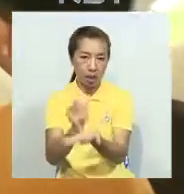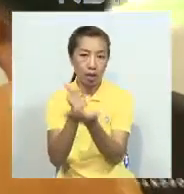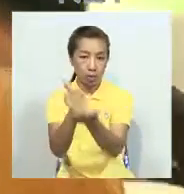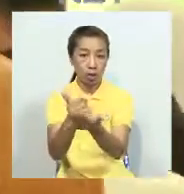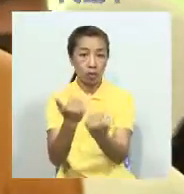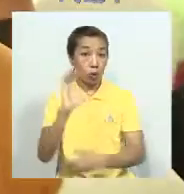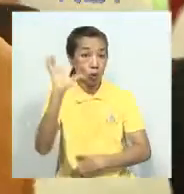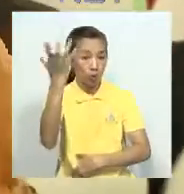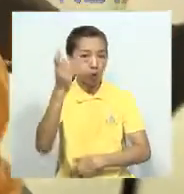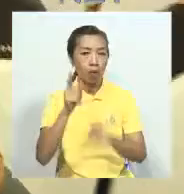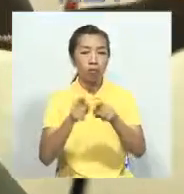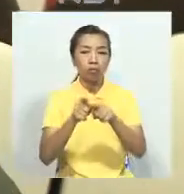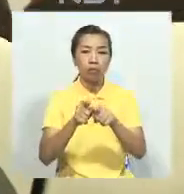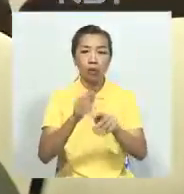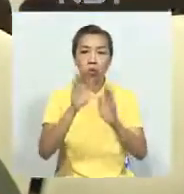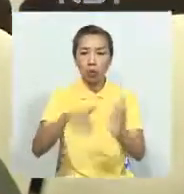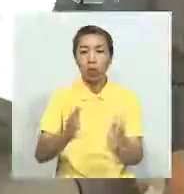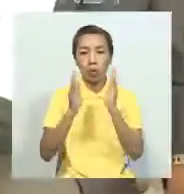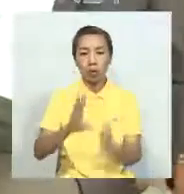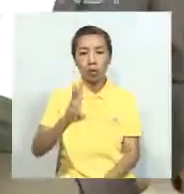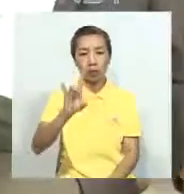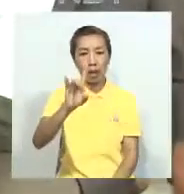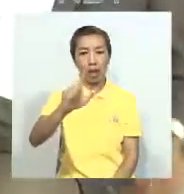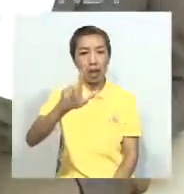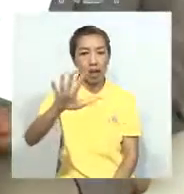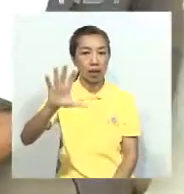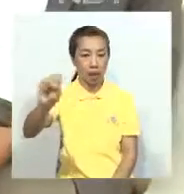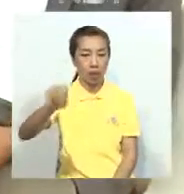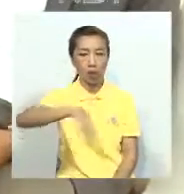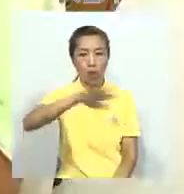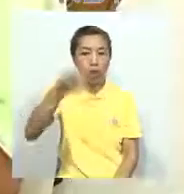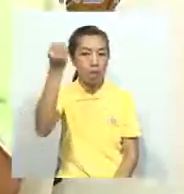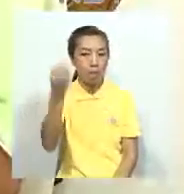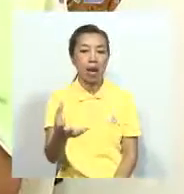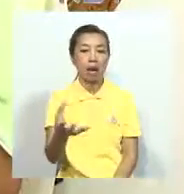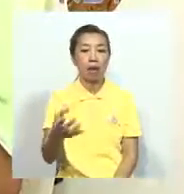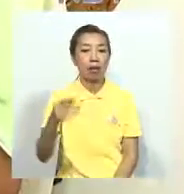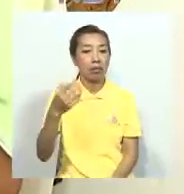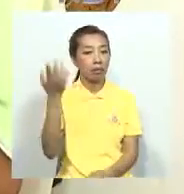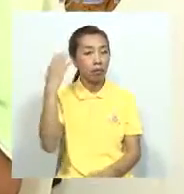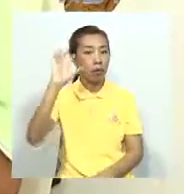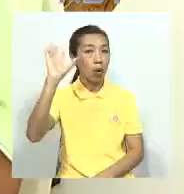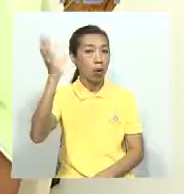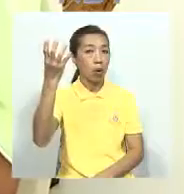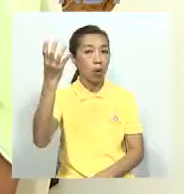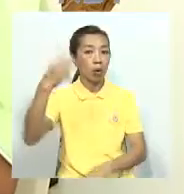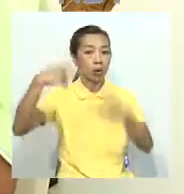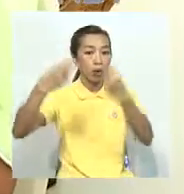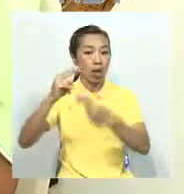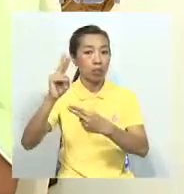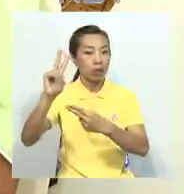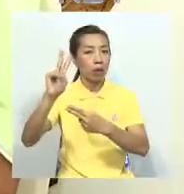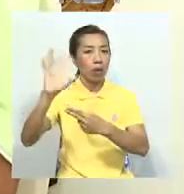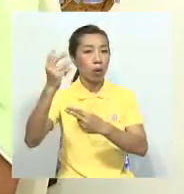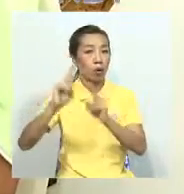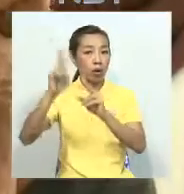นี้มีถึง 68,500,000 คนถือเป็นจำนวนผู้ลี้ภัยสูงที่สุดตั้งแต่สงครามโลกครั้งที่2และ